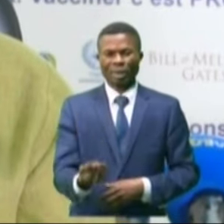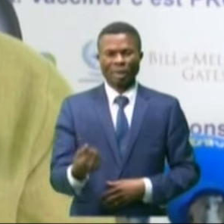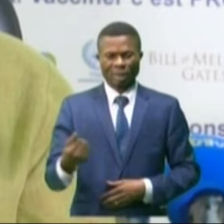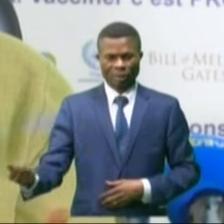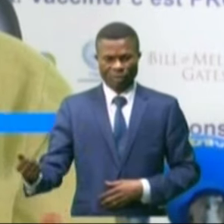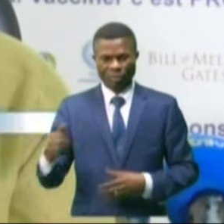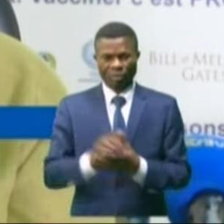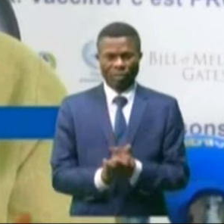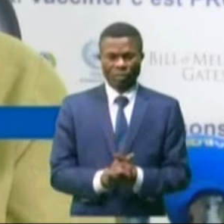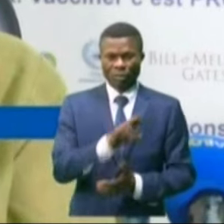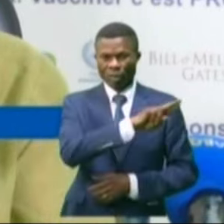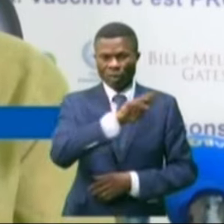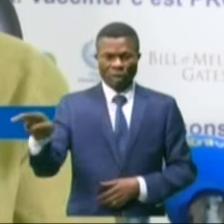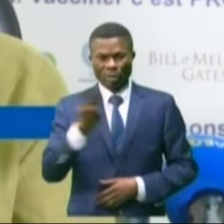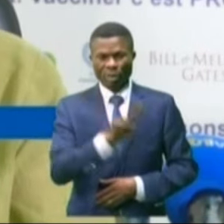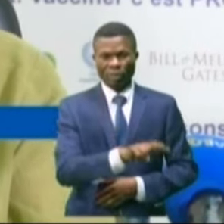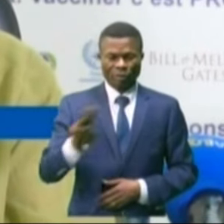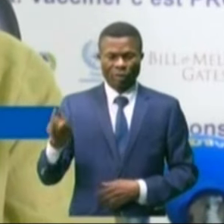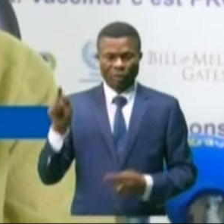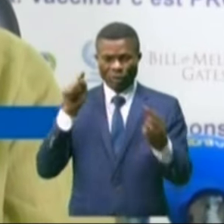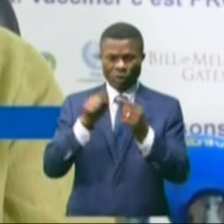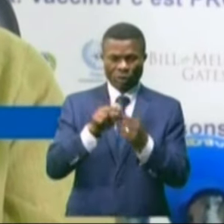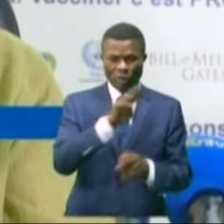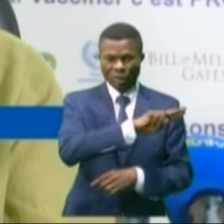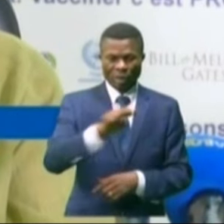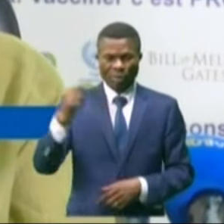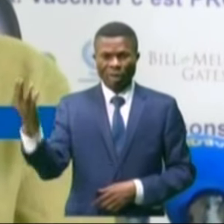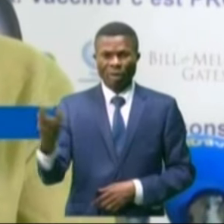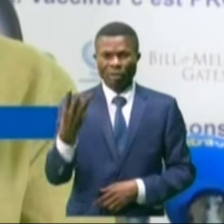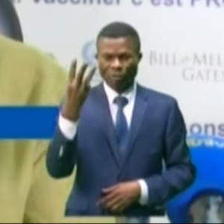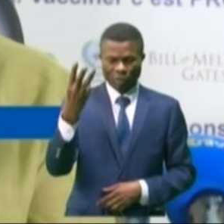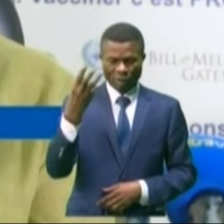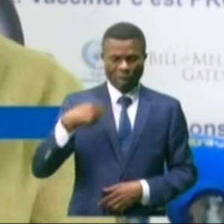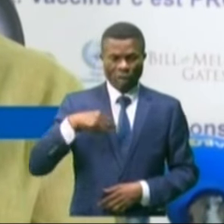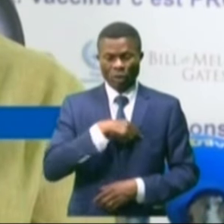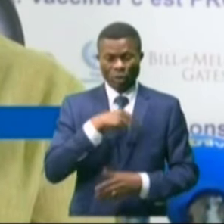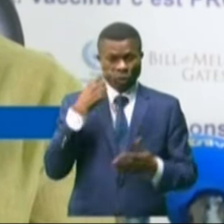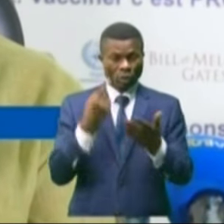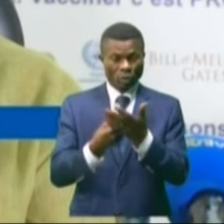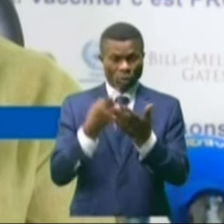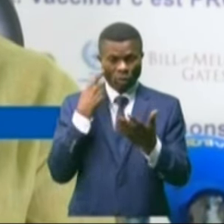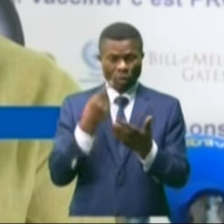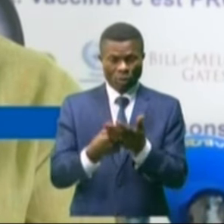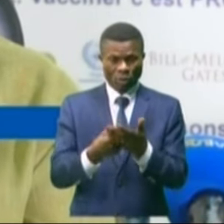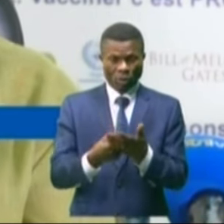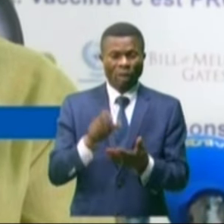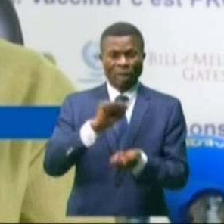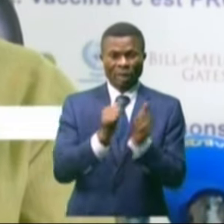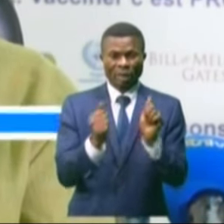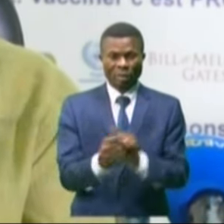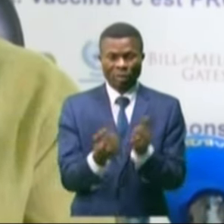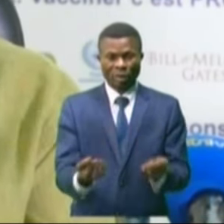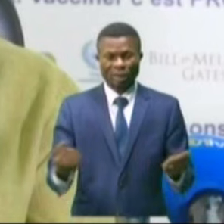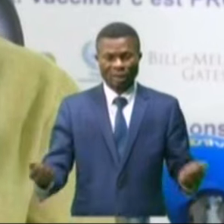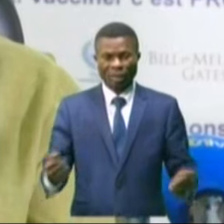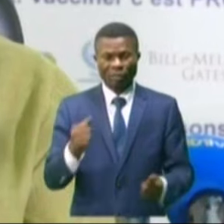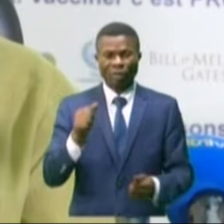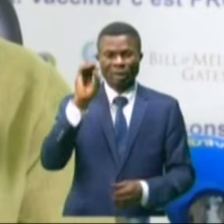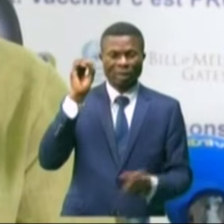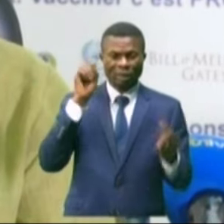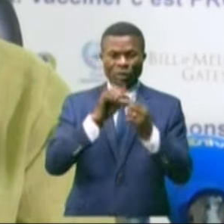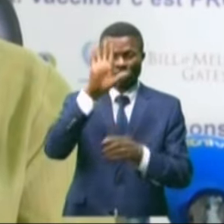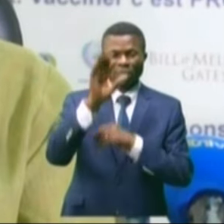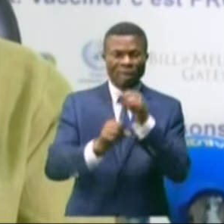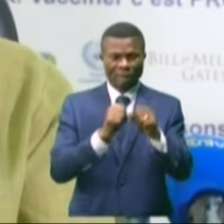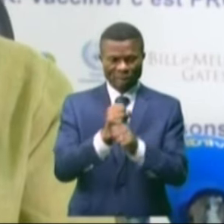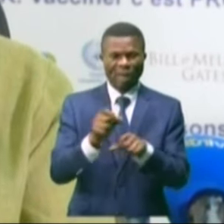entre 2022 et 2023, on a noté qu'au-delà des enfants de moins de 5 ans, il y a des enfants de plus de 5 ans